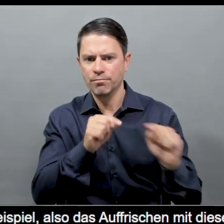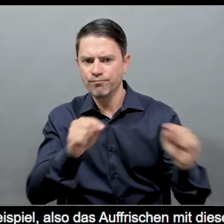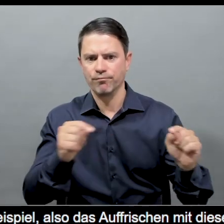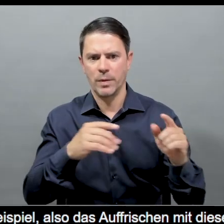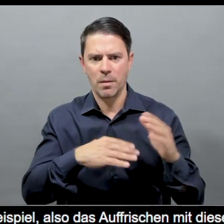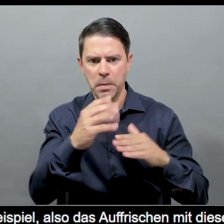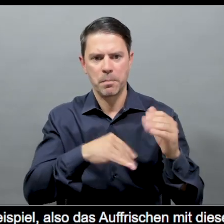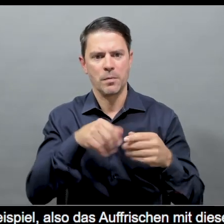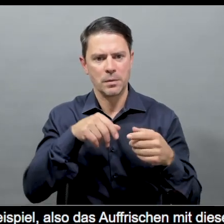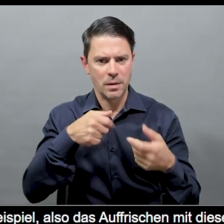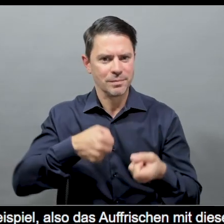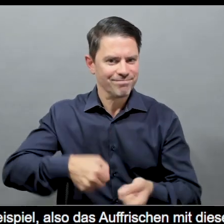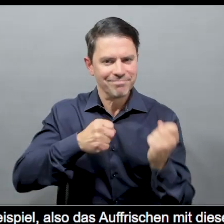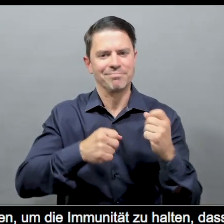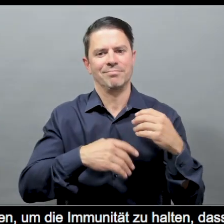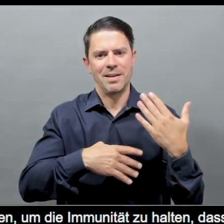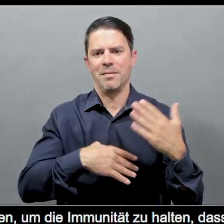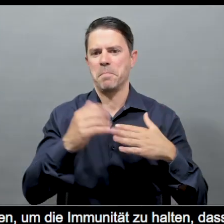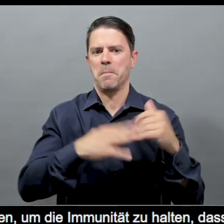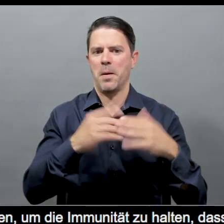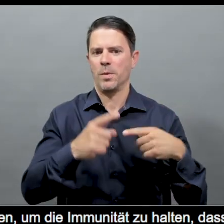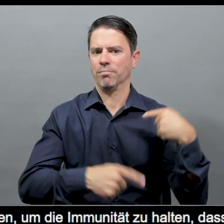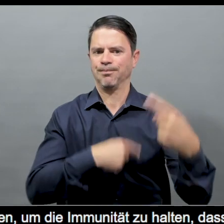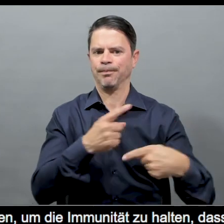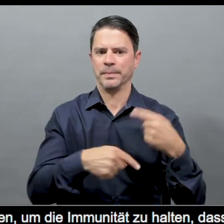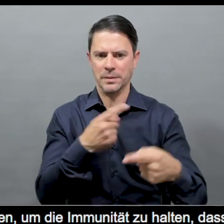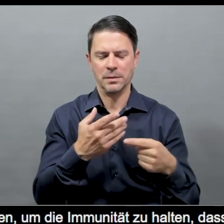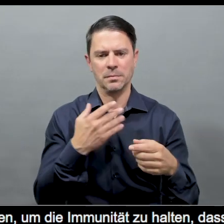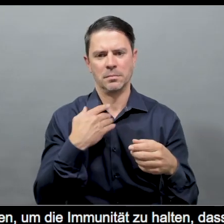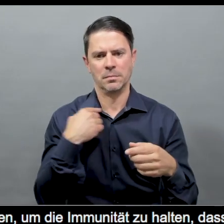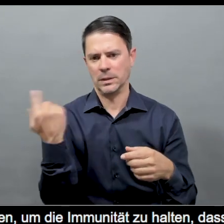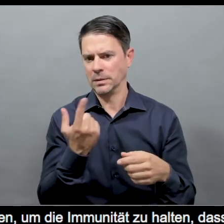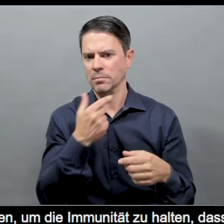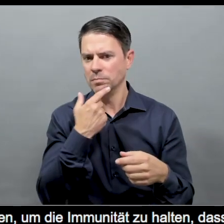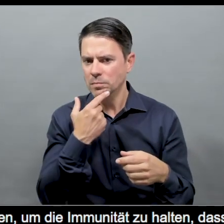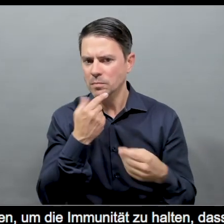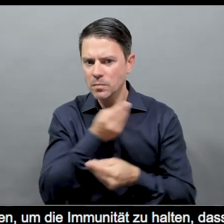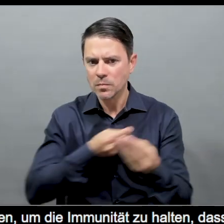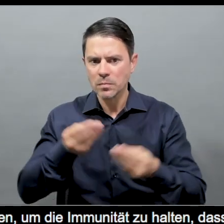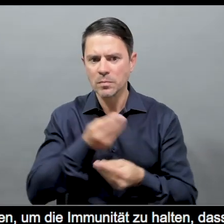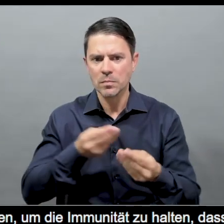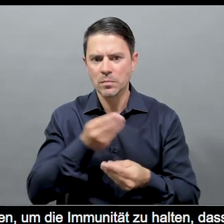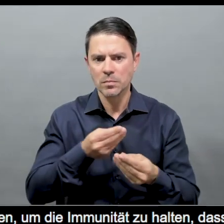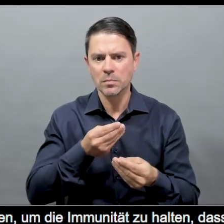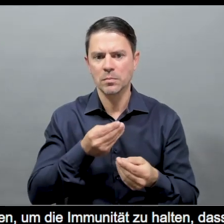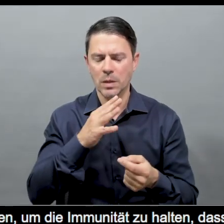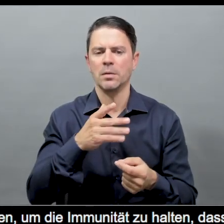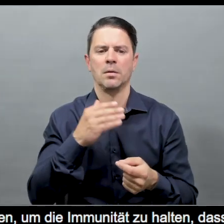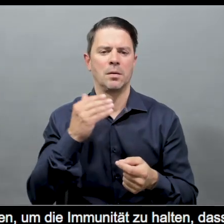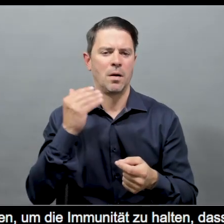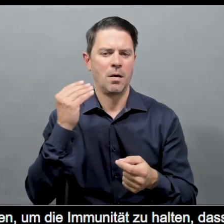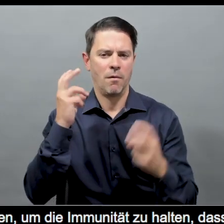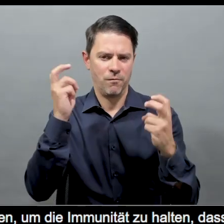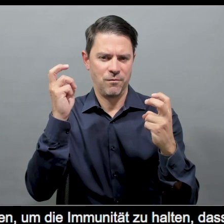bezahlbares Wohnen beschlossen. Ich komme gleich noch drauf. Die Privatwirtschaft, die stellt momentan Projekte auf den